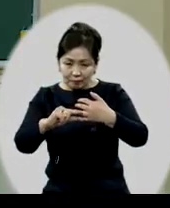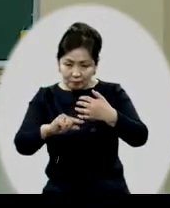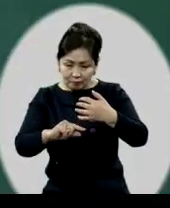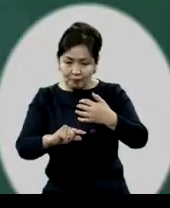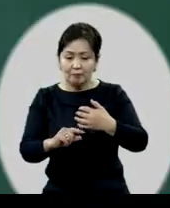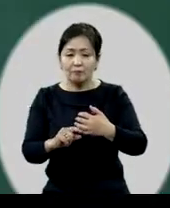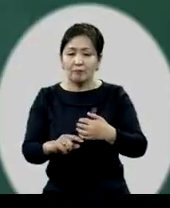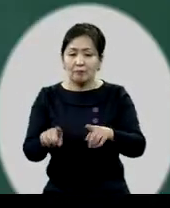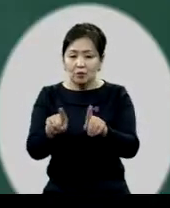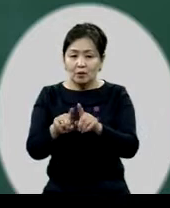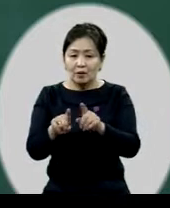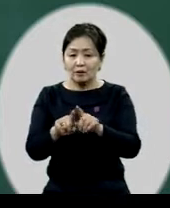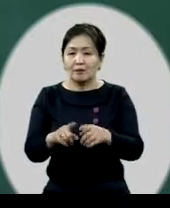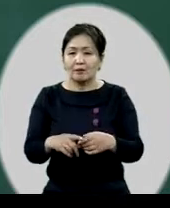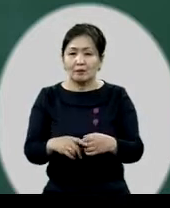Мөн адил